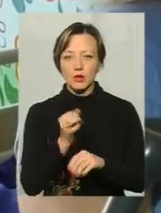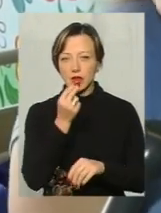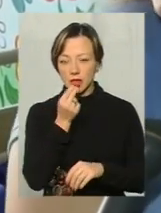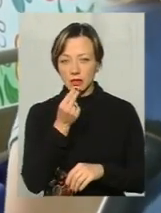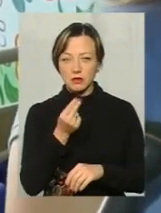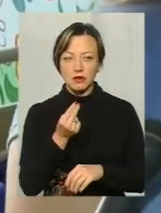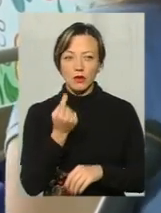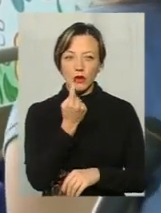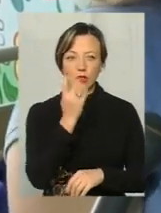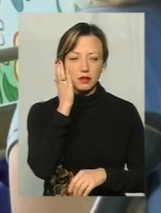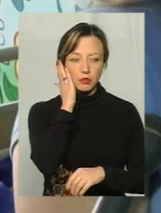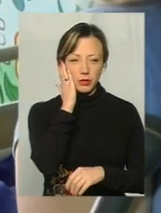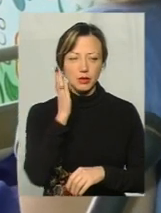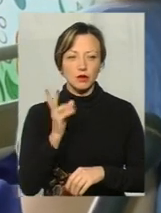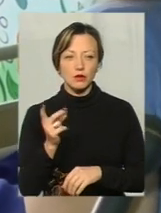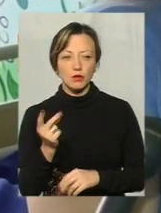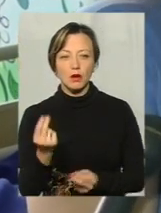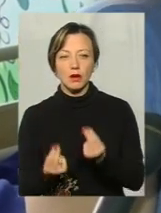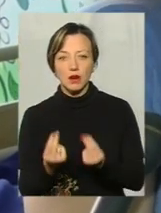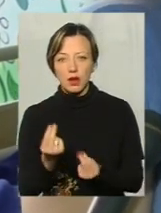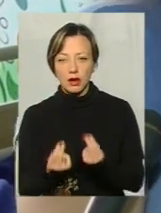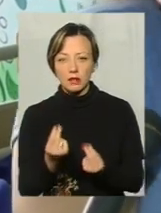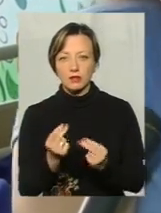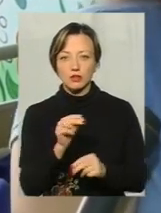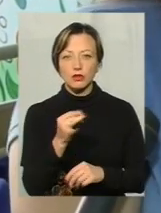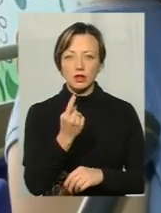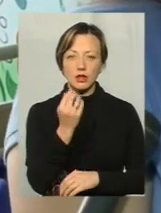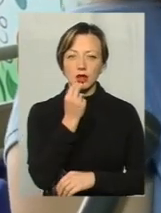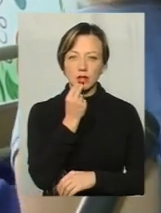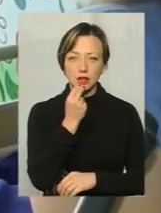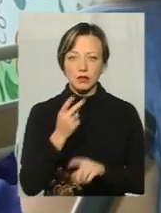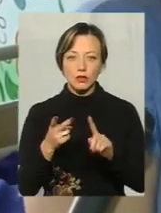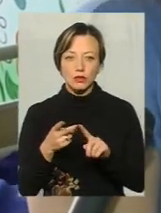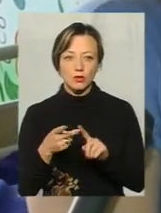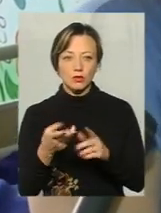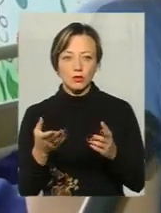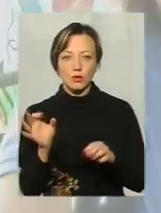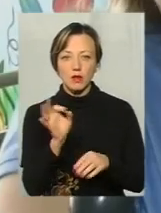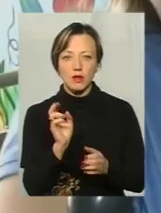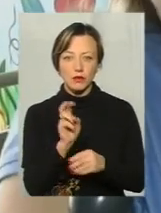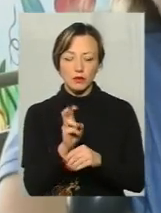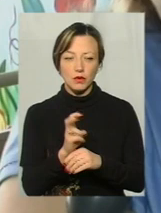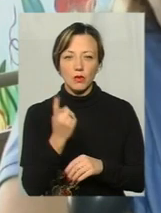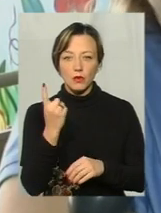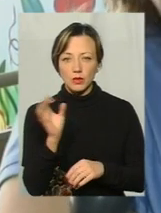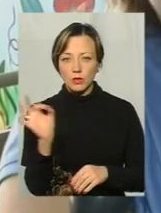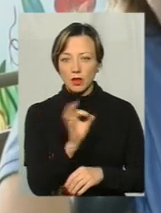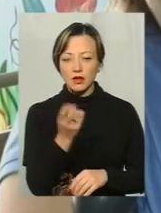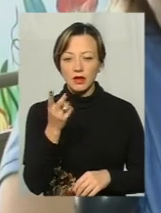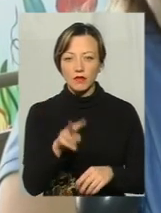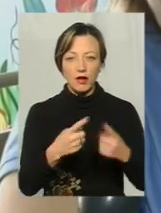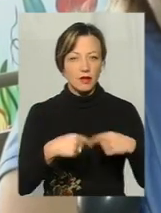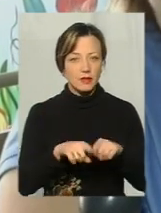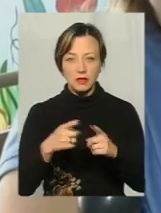їсть. Одна дитина спить, друга грається, там, чи одна дитина їсть, друга в туалет ходить. Один санузол на два